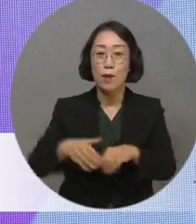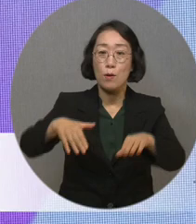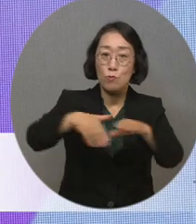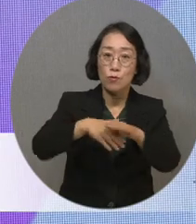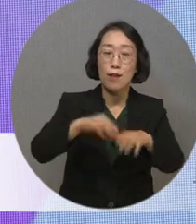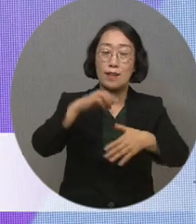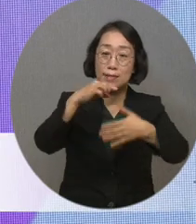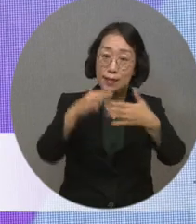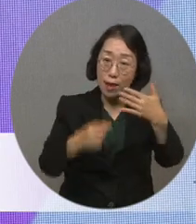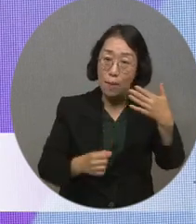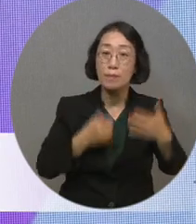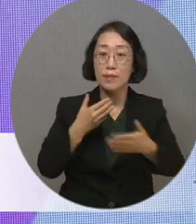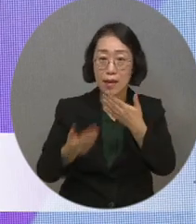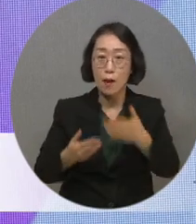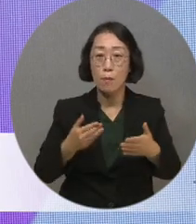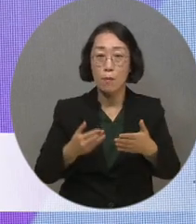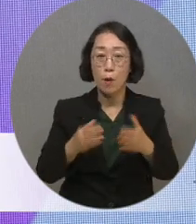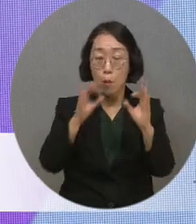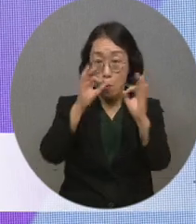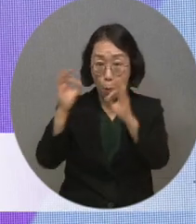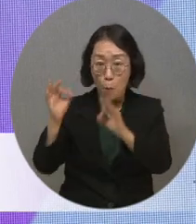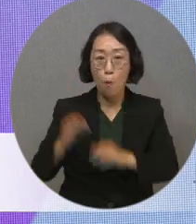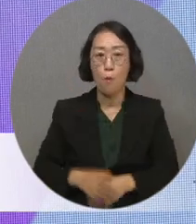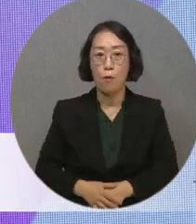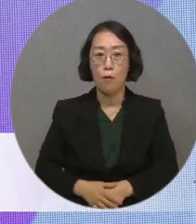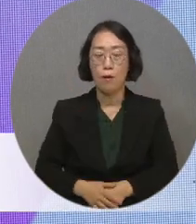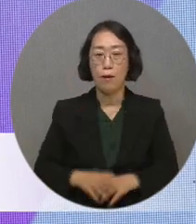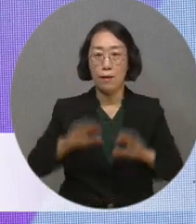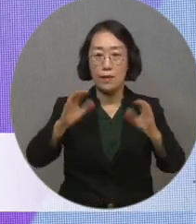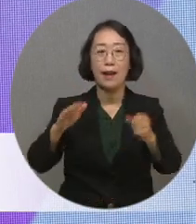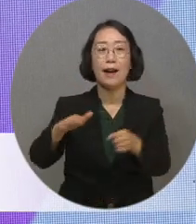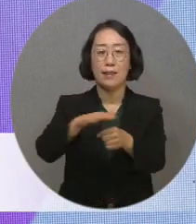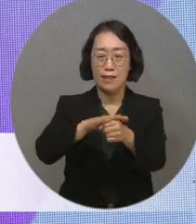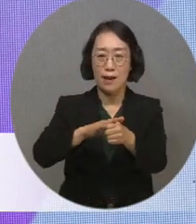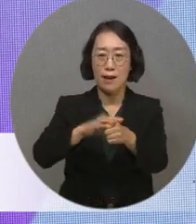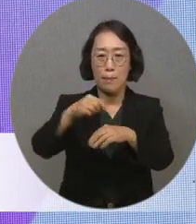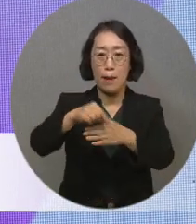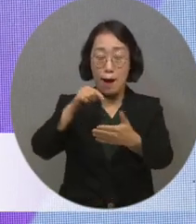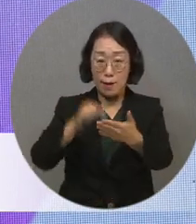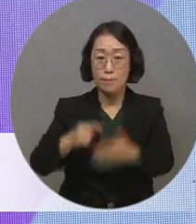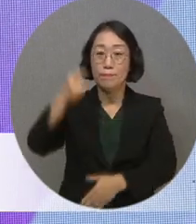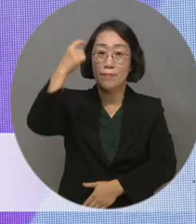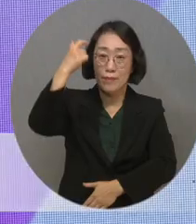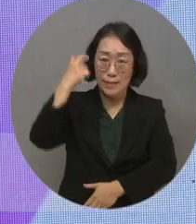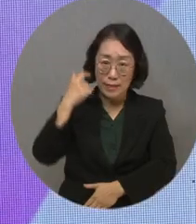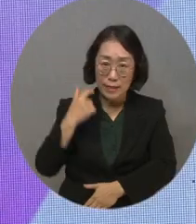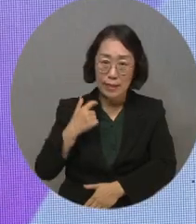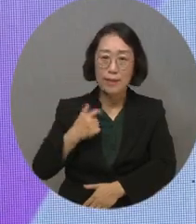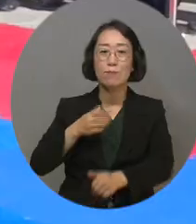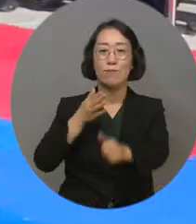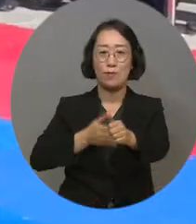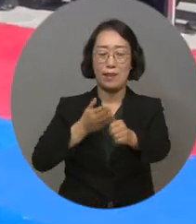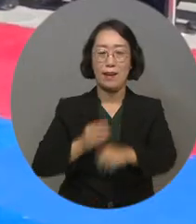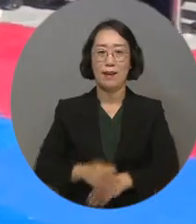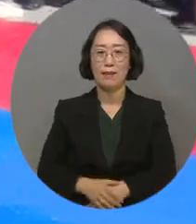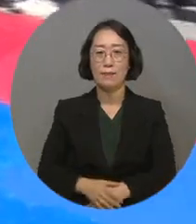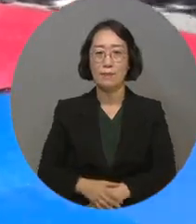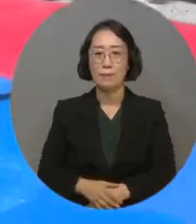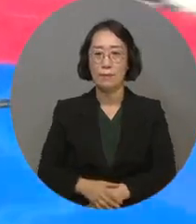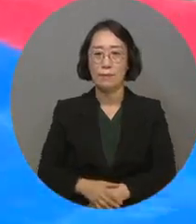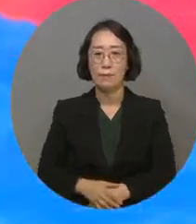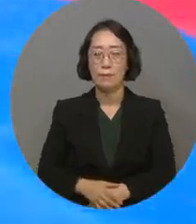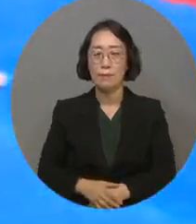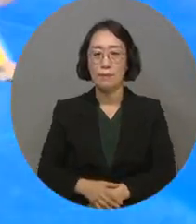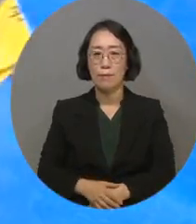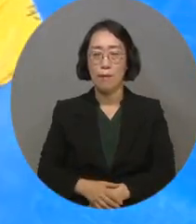다양한 봄문화 체험 프로그램을 통해 나라 사랑을 마음을 되새기며 또한